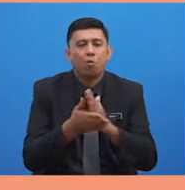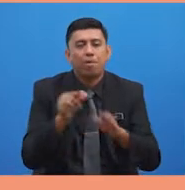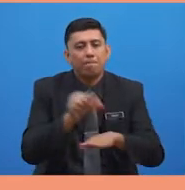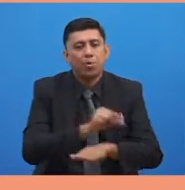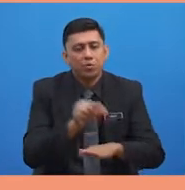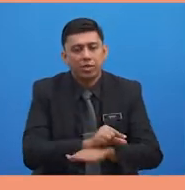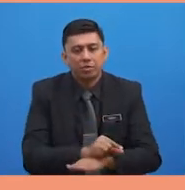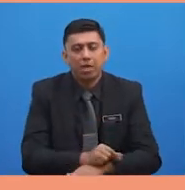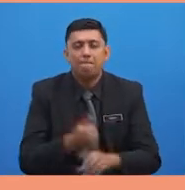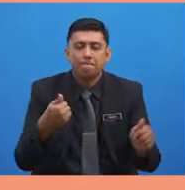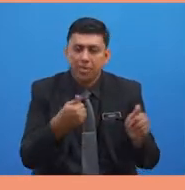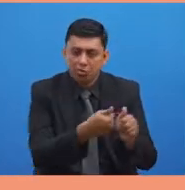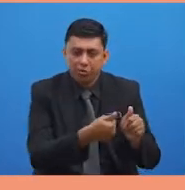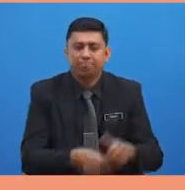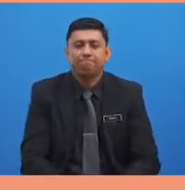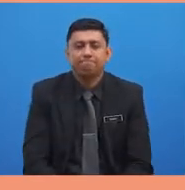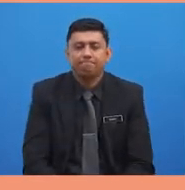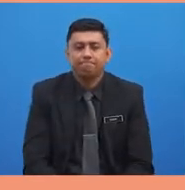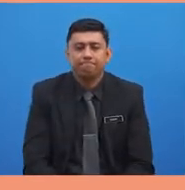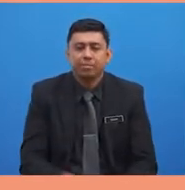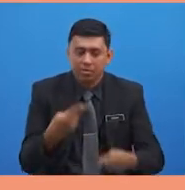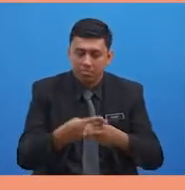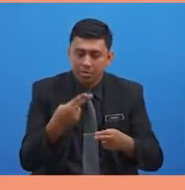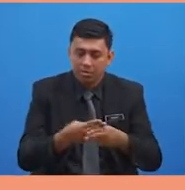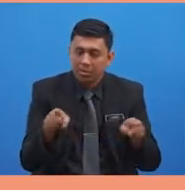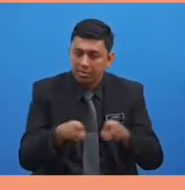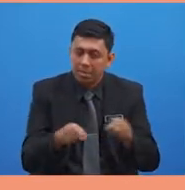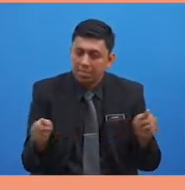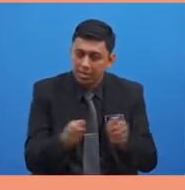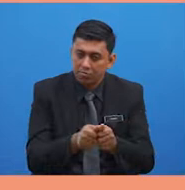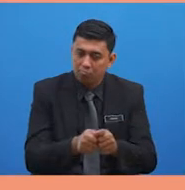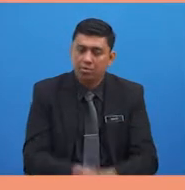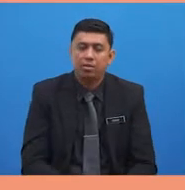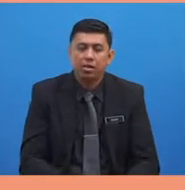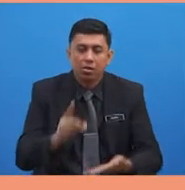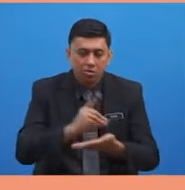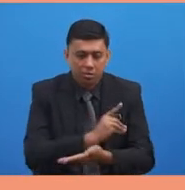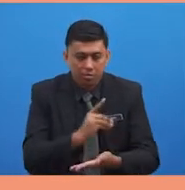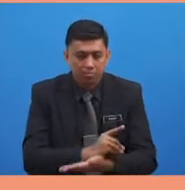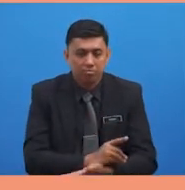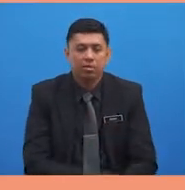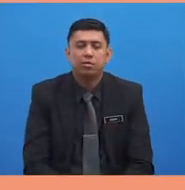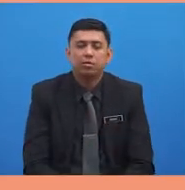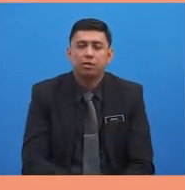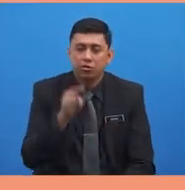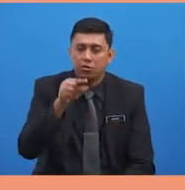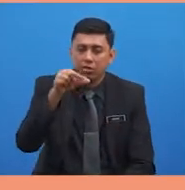pengguna seperti berikut. Nama sama dengan